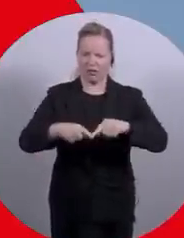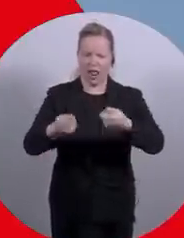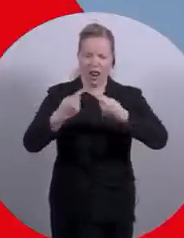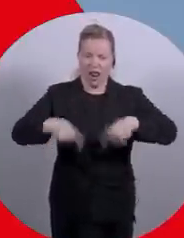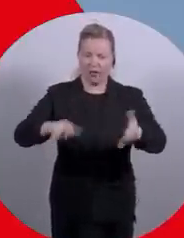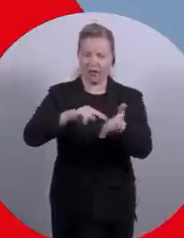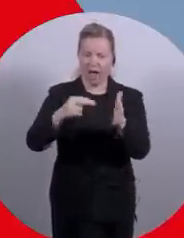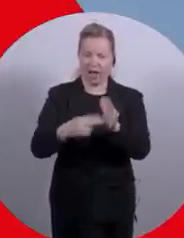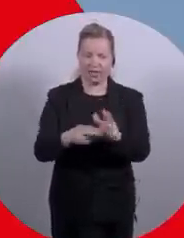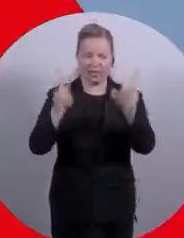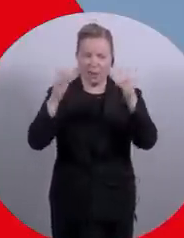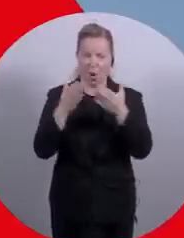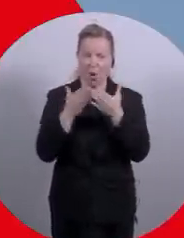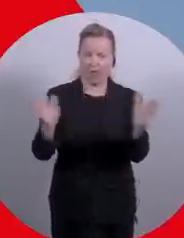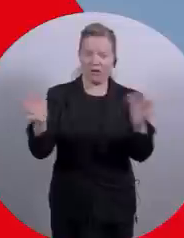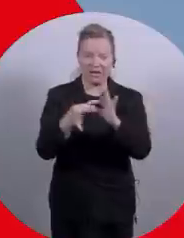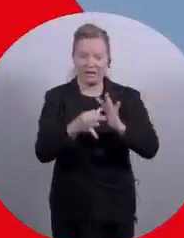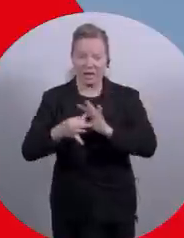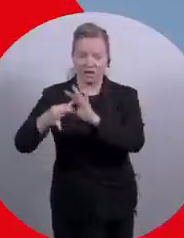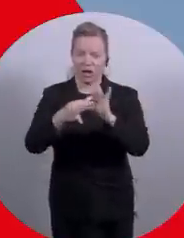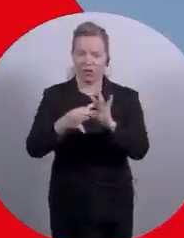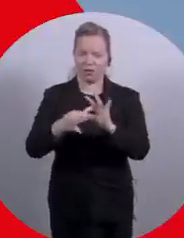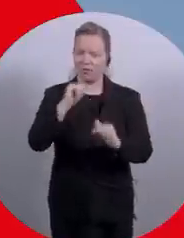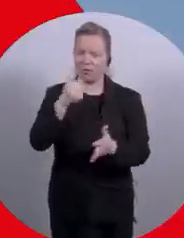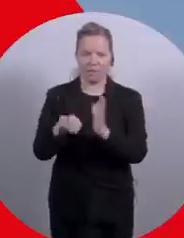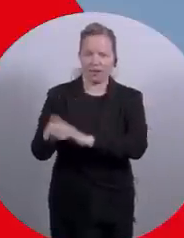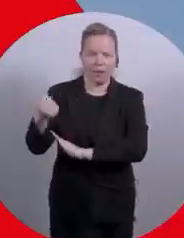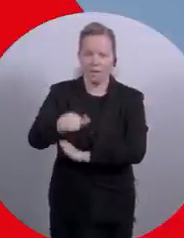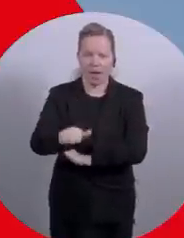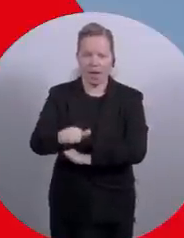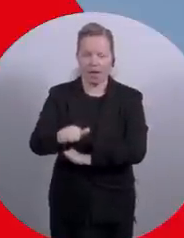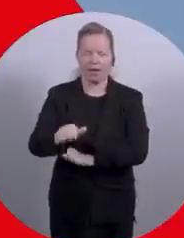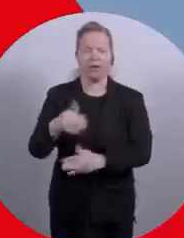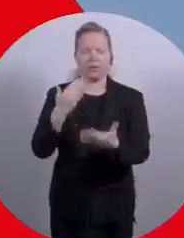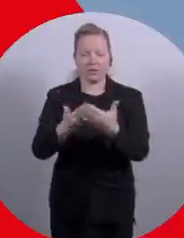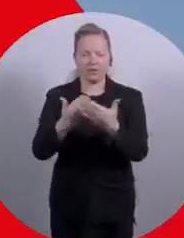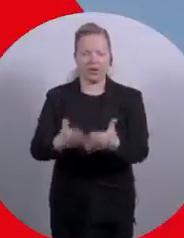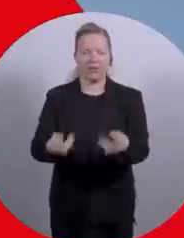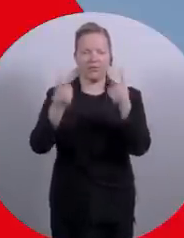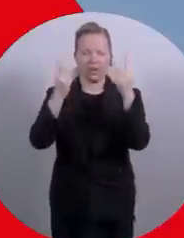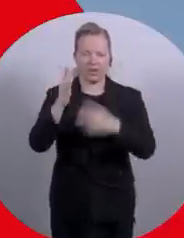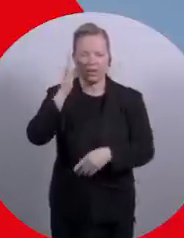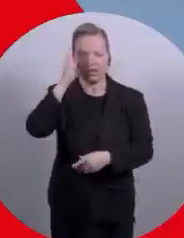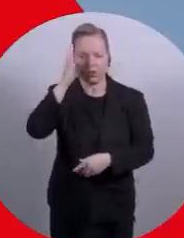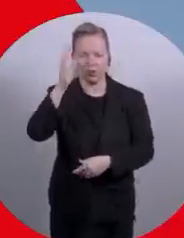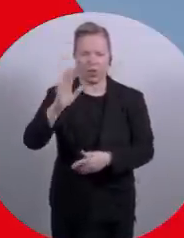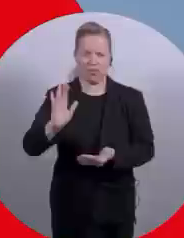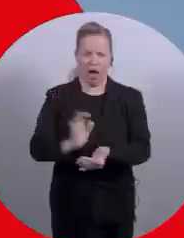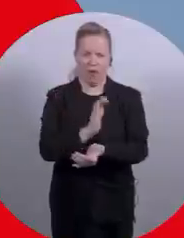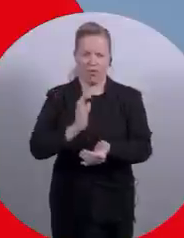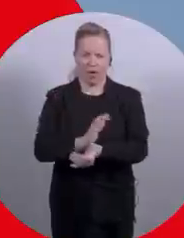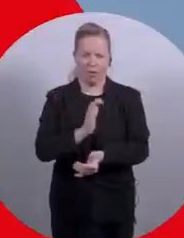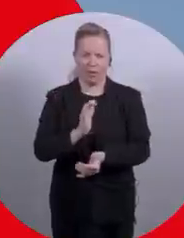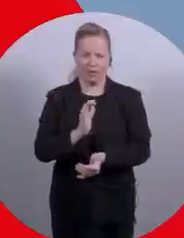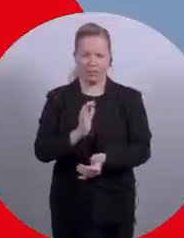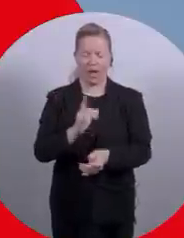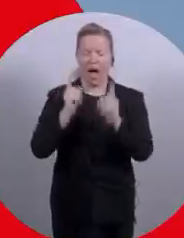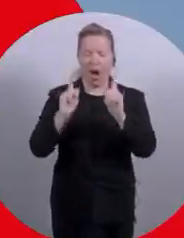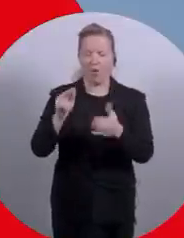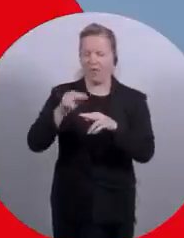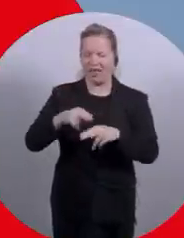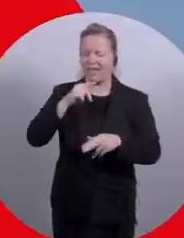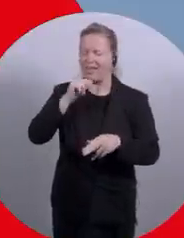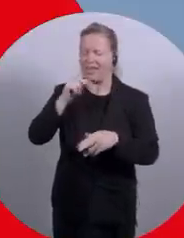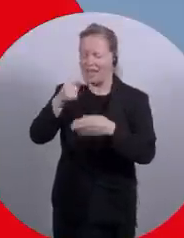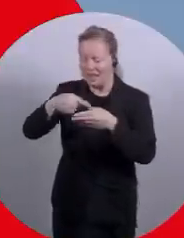offenen Gesellschaft ist und das wird unsere Aufgabe auch in Zukunft sein auch wenn es da intern nicht immer dieselben